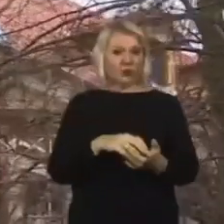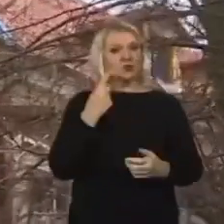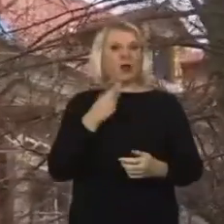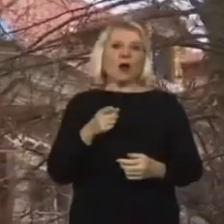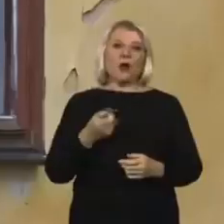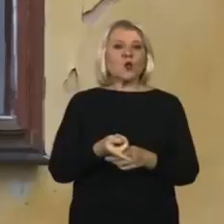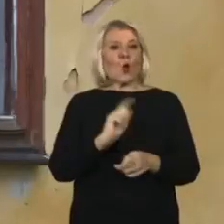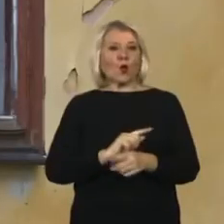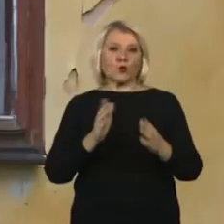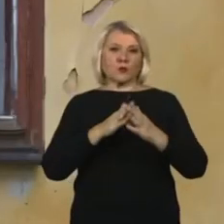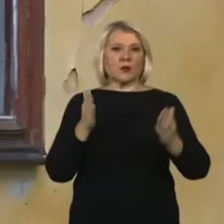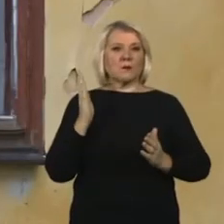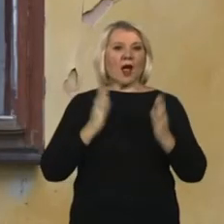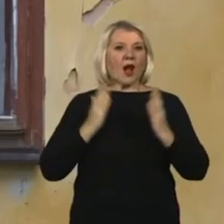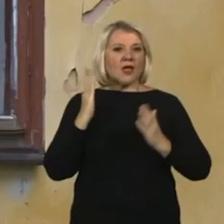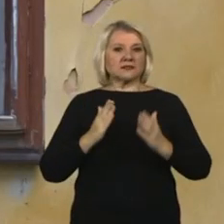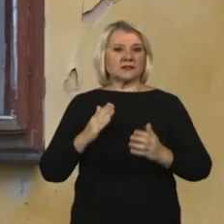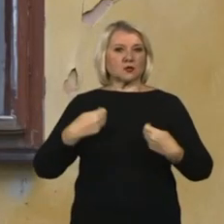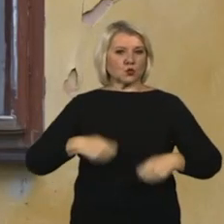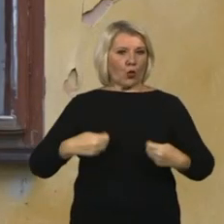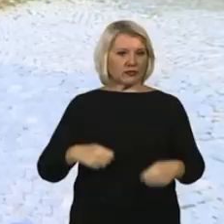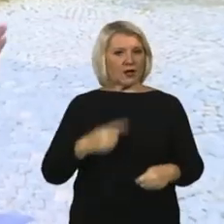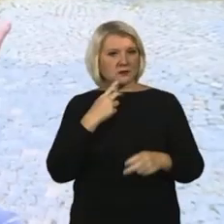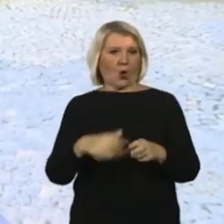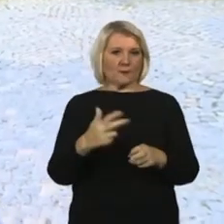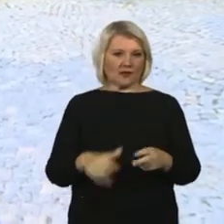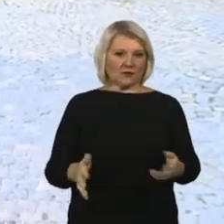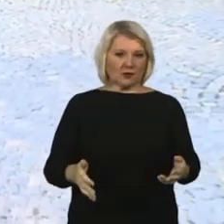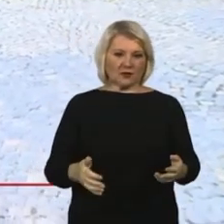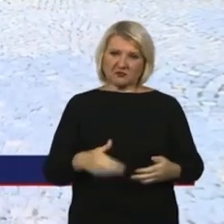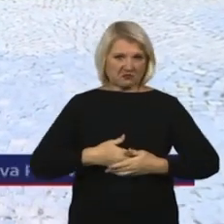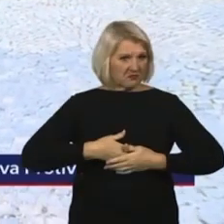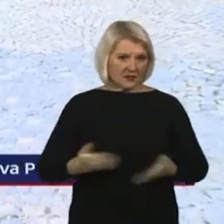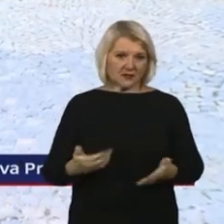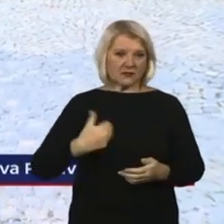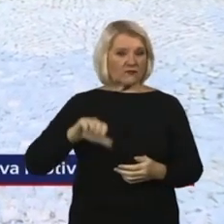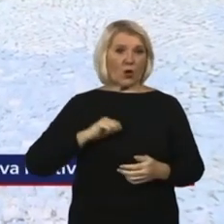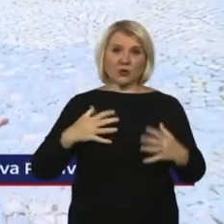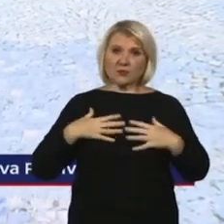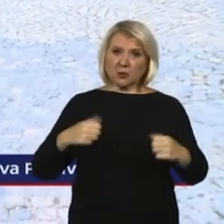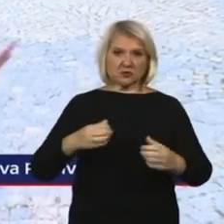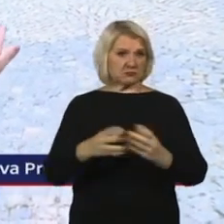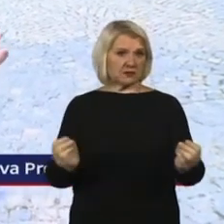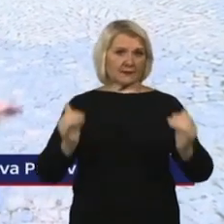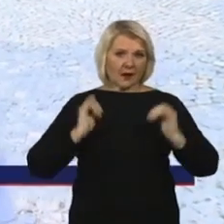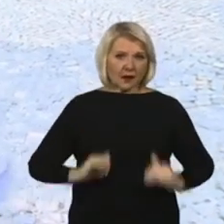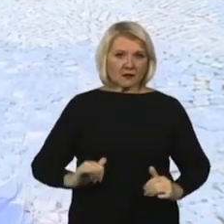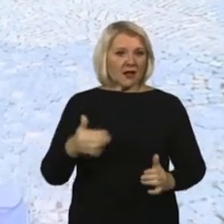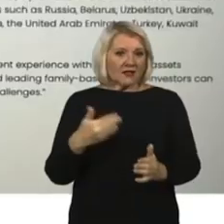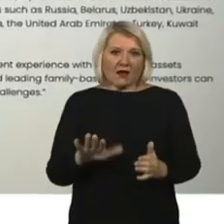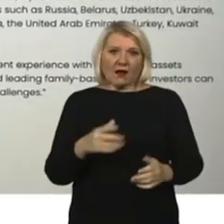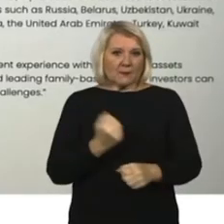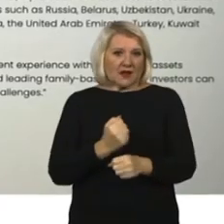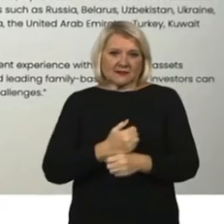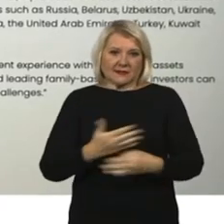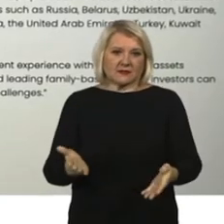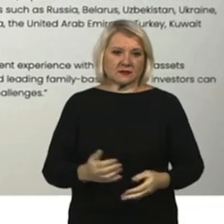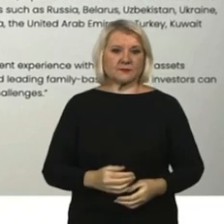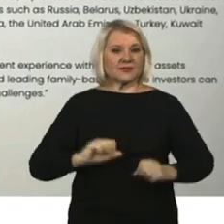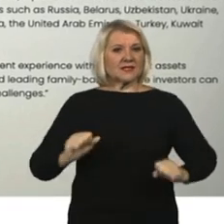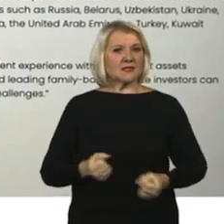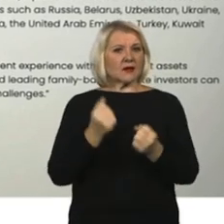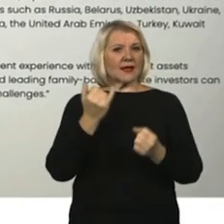malajský sultán a hodlá ji opravit. Nic vůbec, tady prostě od loňského podzima zmizeli dělníci a od té doby tady nikdo nesáhne na nic.